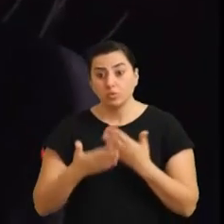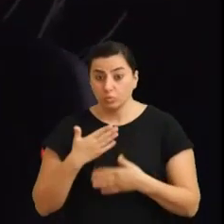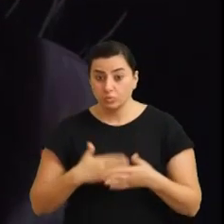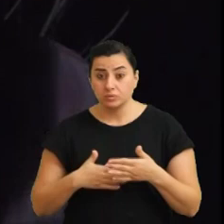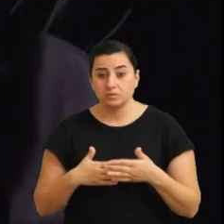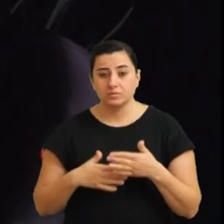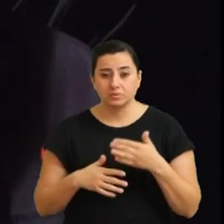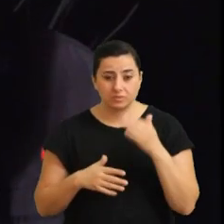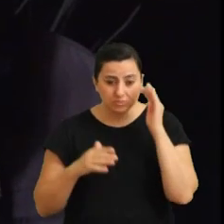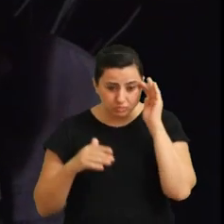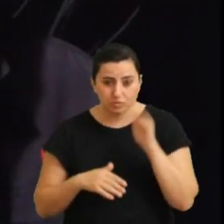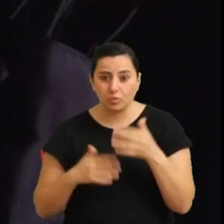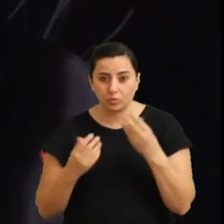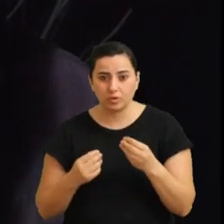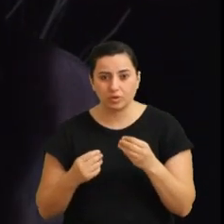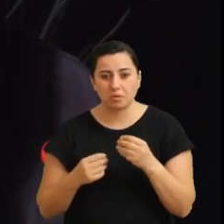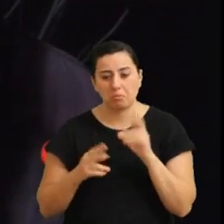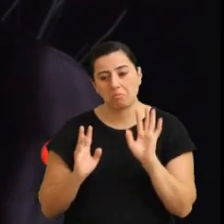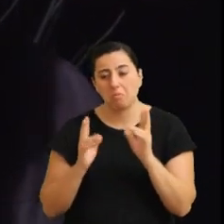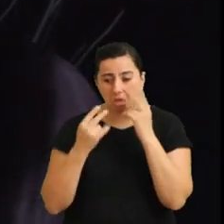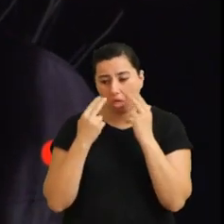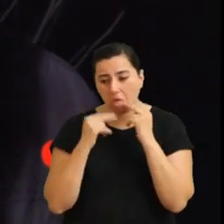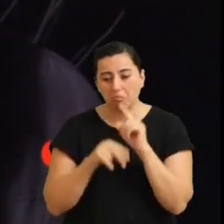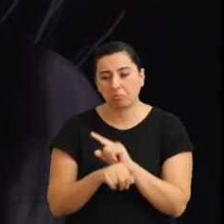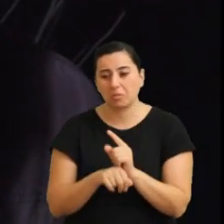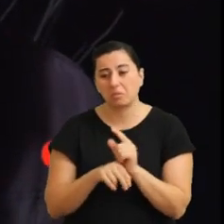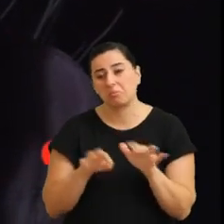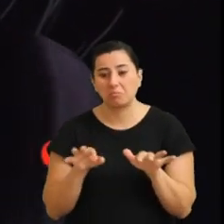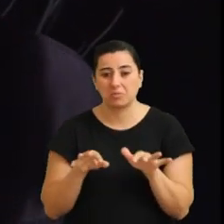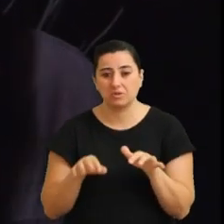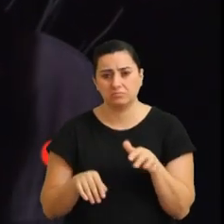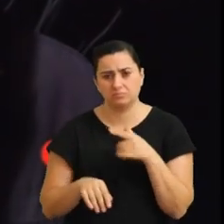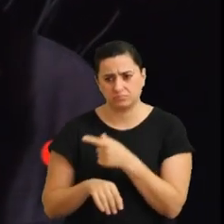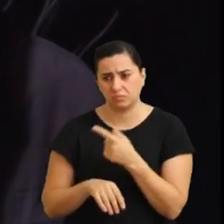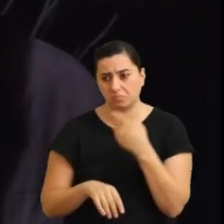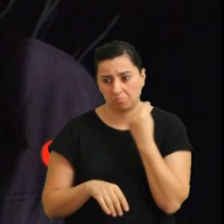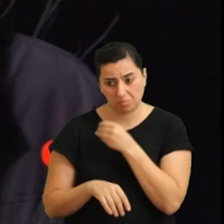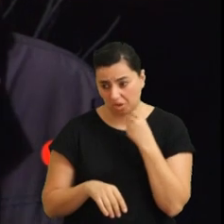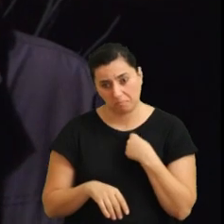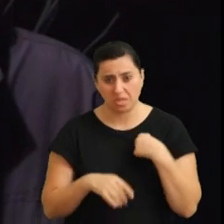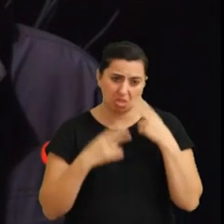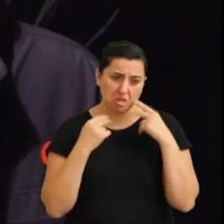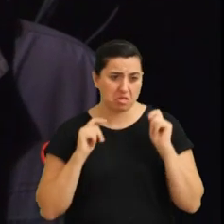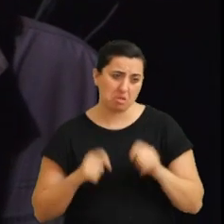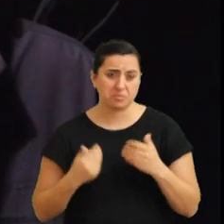olunca, sıkışınca köşeye hemen bir ağlamalar, böyle bir mızmızlanmalar. Öylesi prim yapıyorsa ben de ağlayayım.